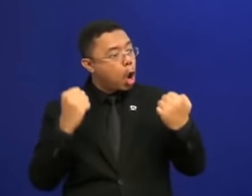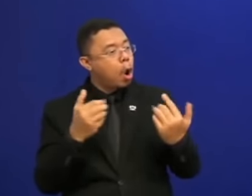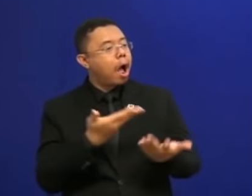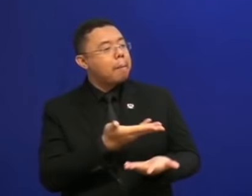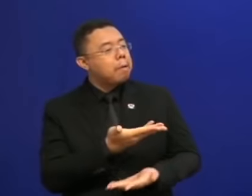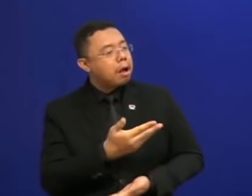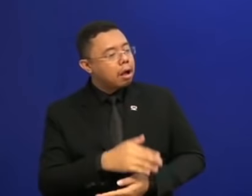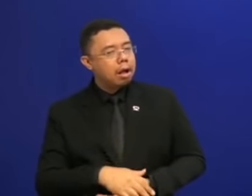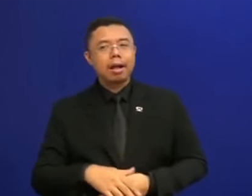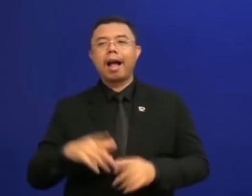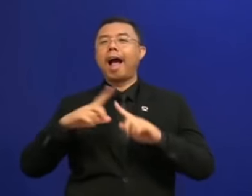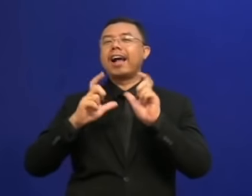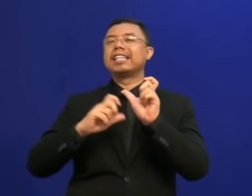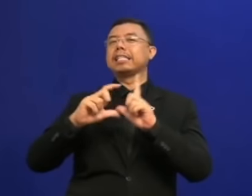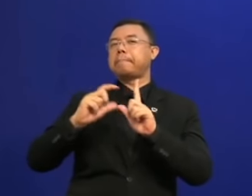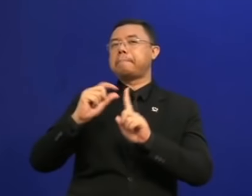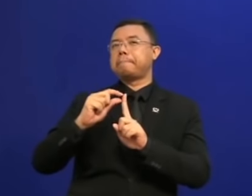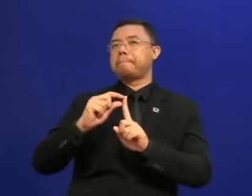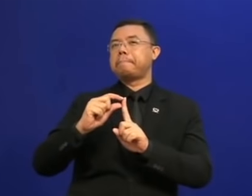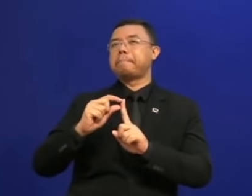ini? Asap.